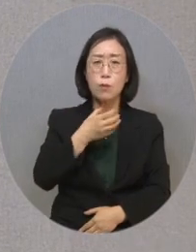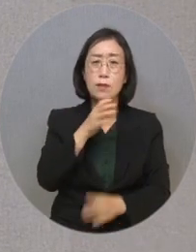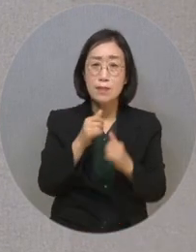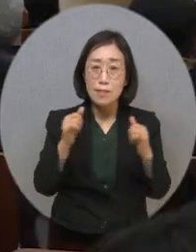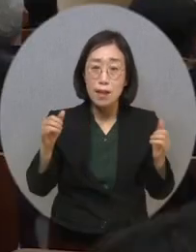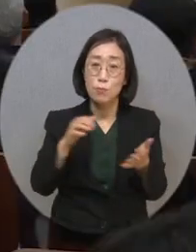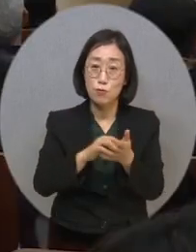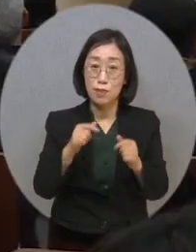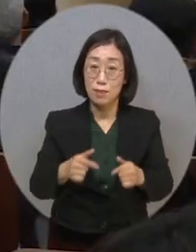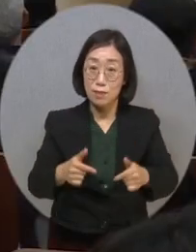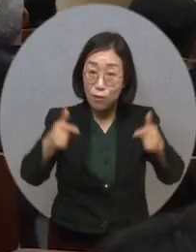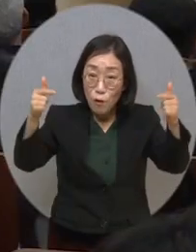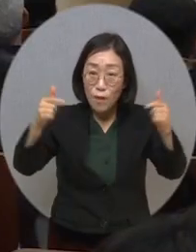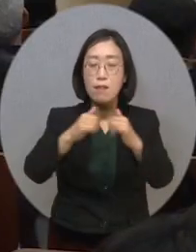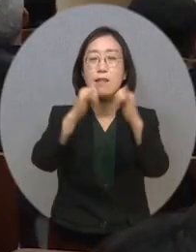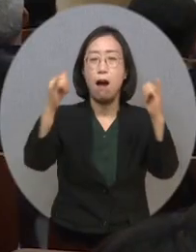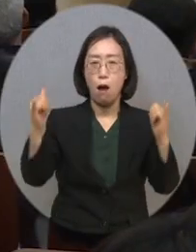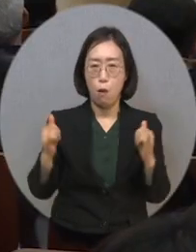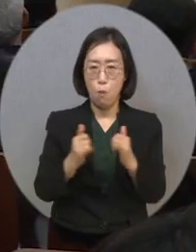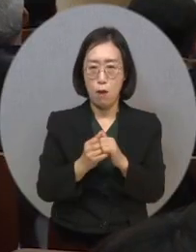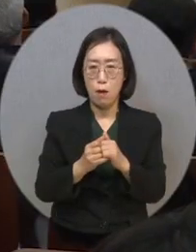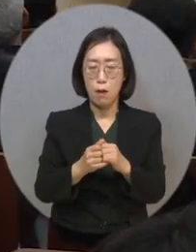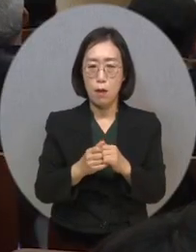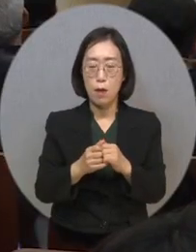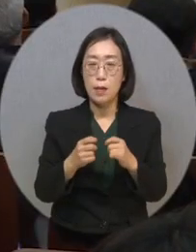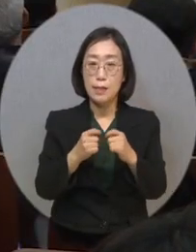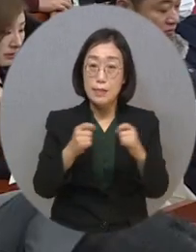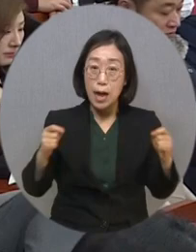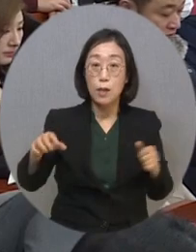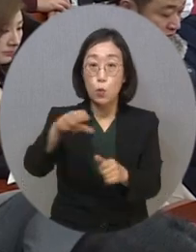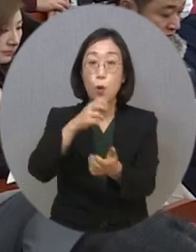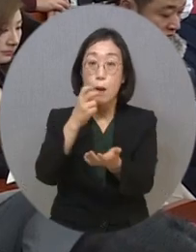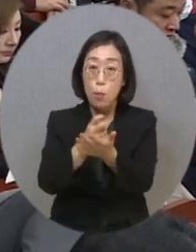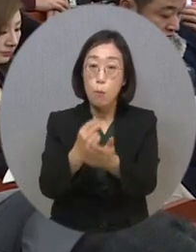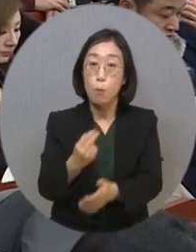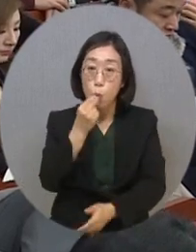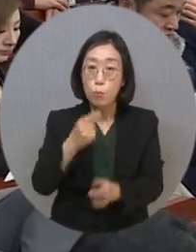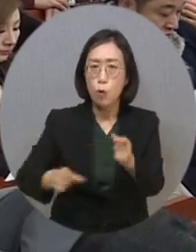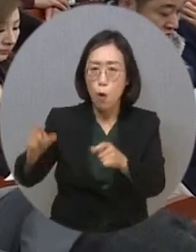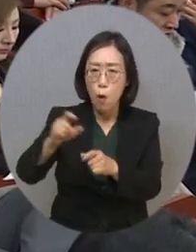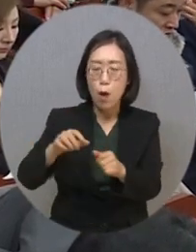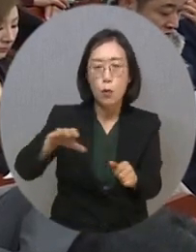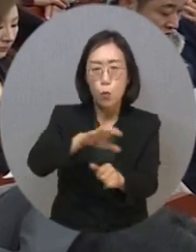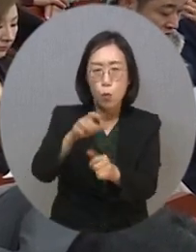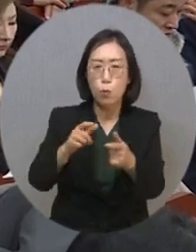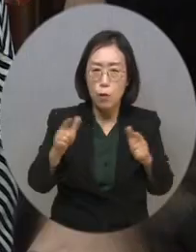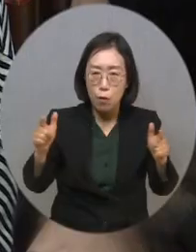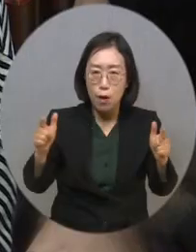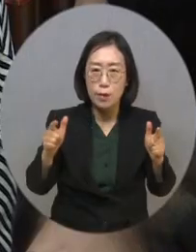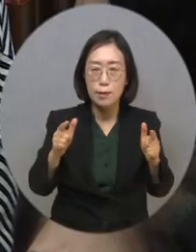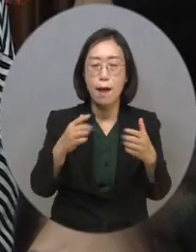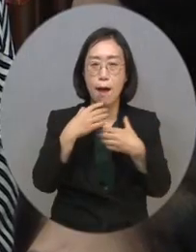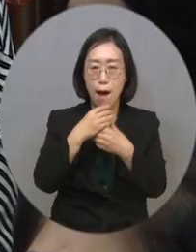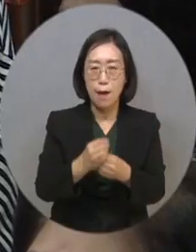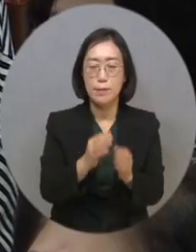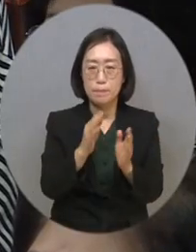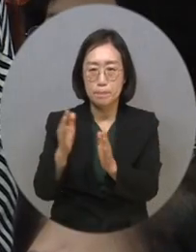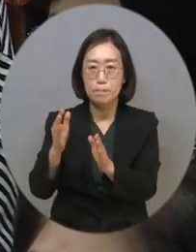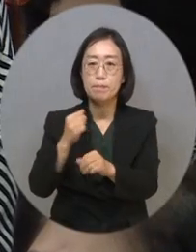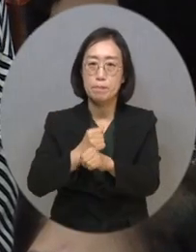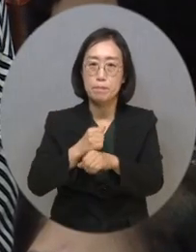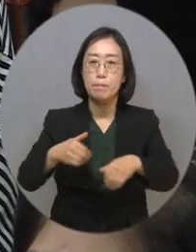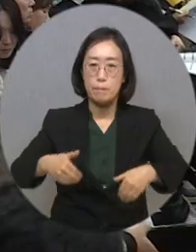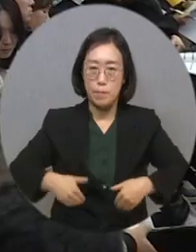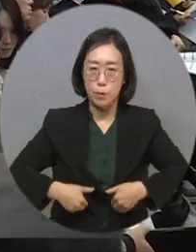시대, 노인장기 요양보험법 이외에도 노인 인구에 대한 돌봄 대책이 하루빨리 안정화되기를